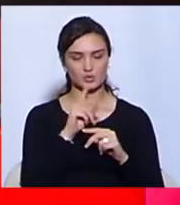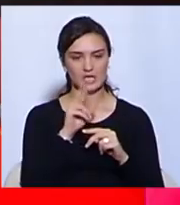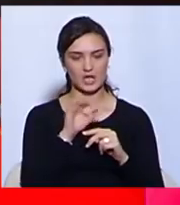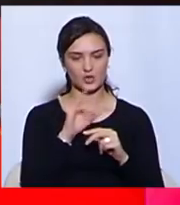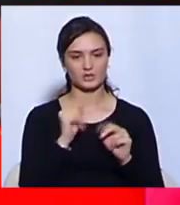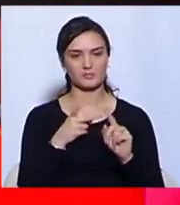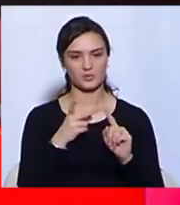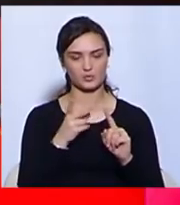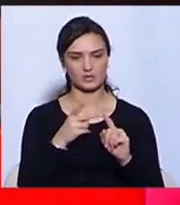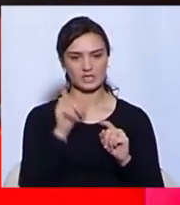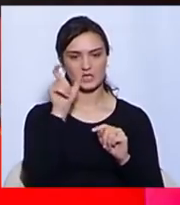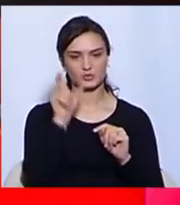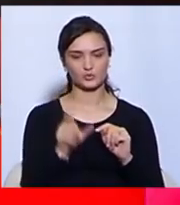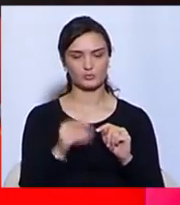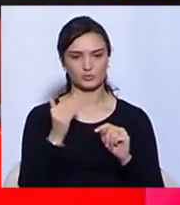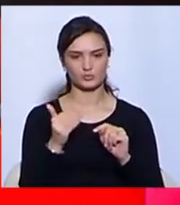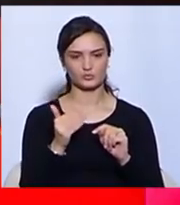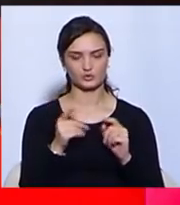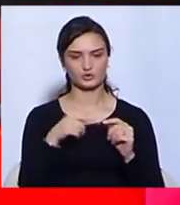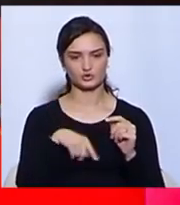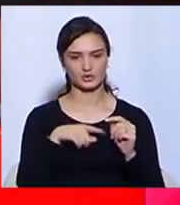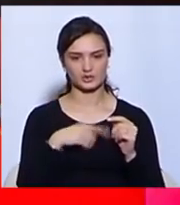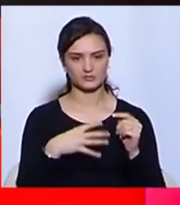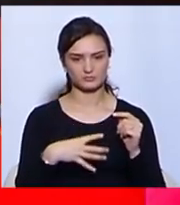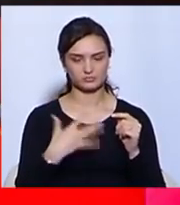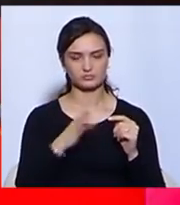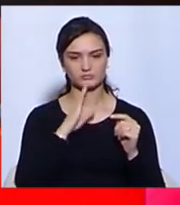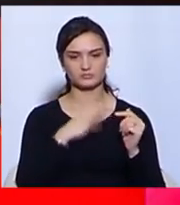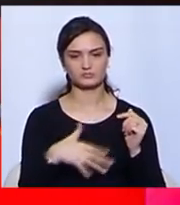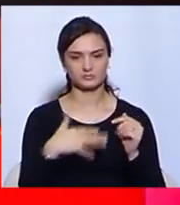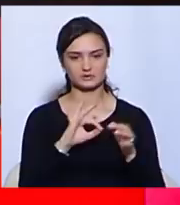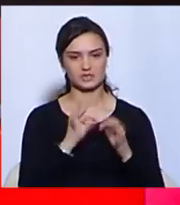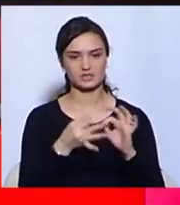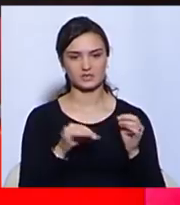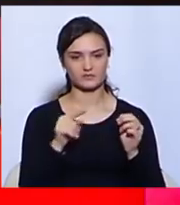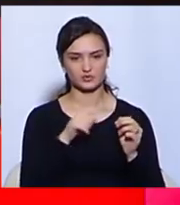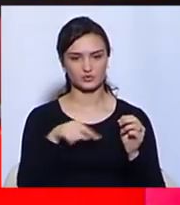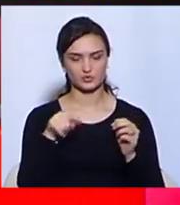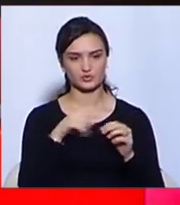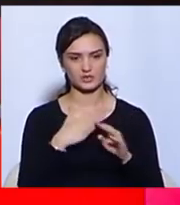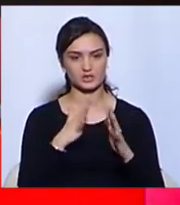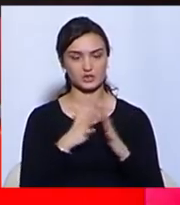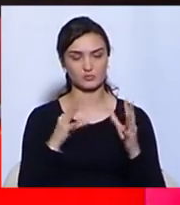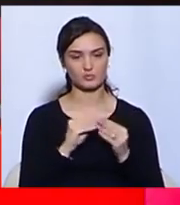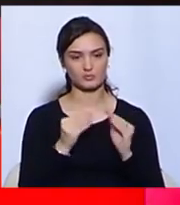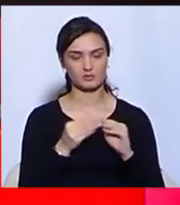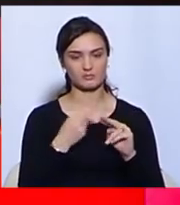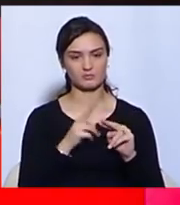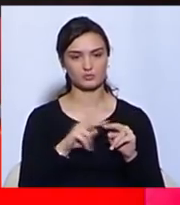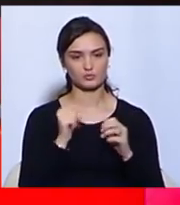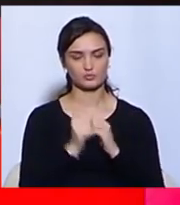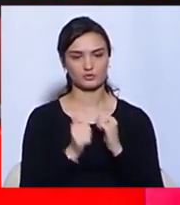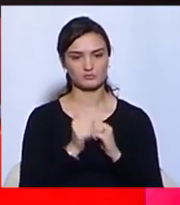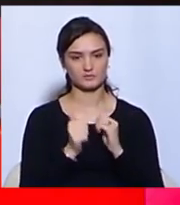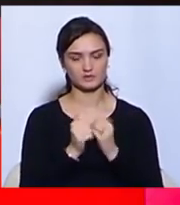და მეორე ანატომიური მეზობლობა შარდის ბურთ საშვილოსნოსა და ნაწლავ შორის არის დიდი პრობლემა, იმიტომ რომ